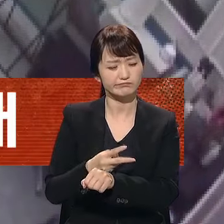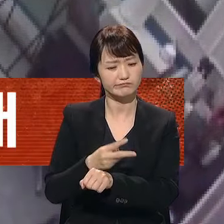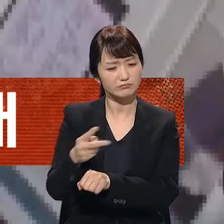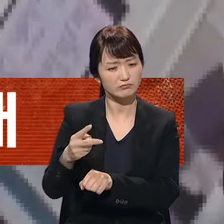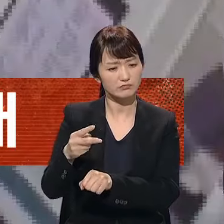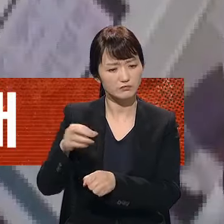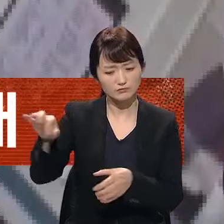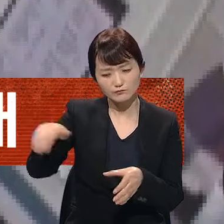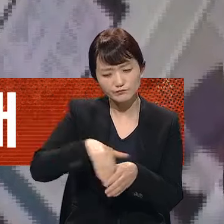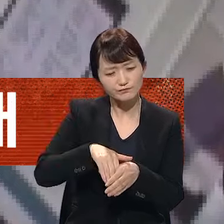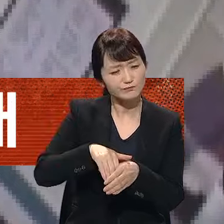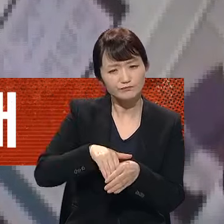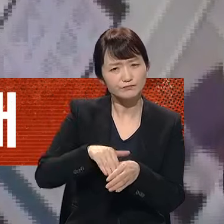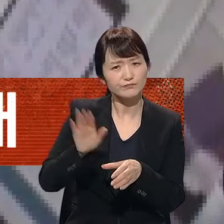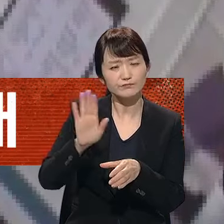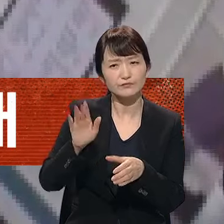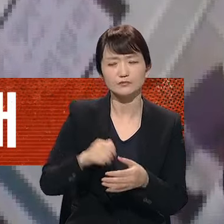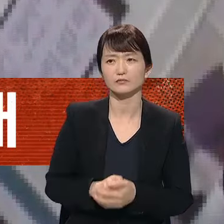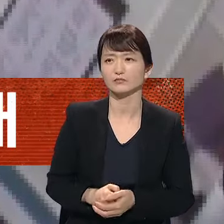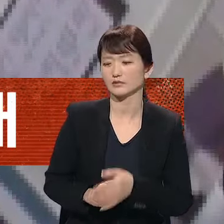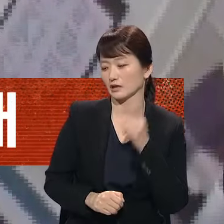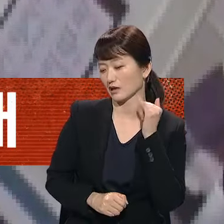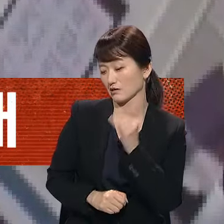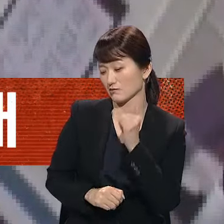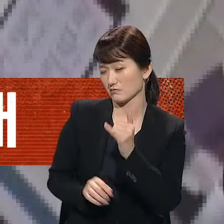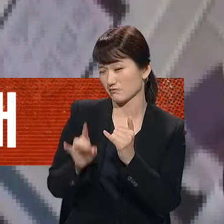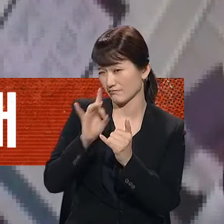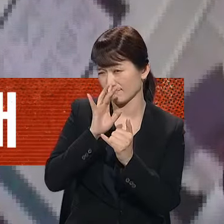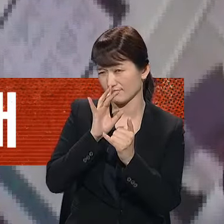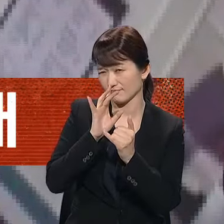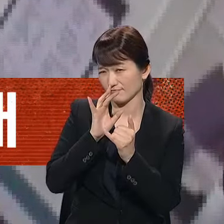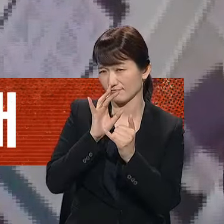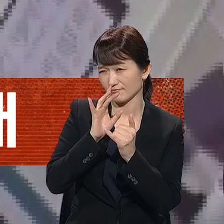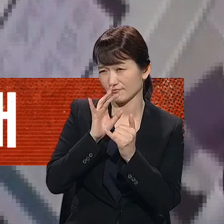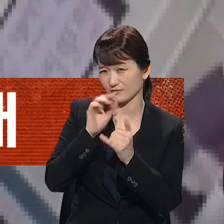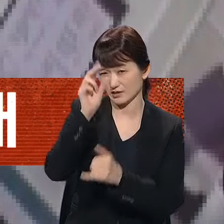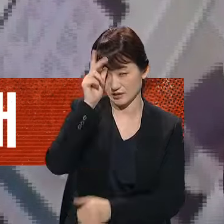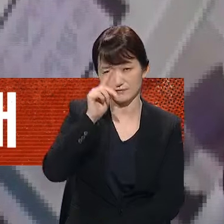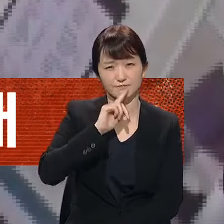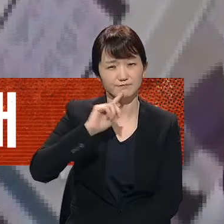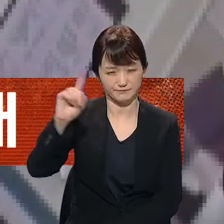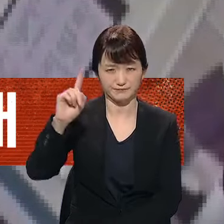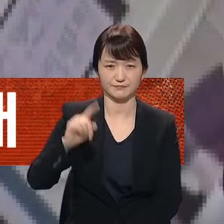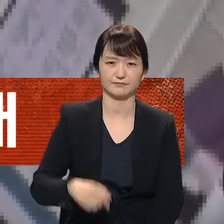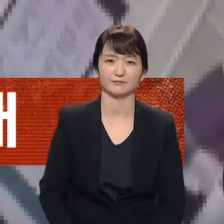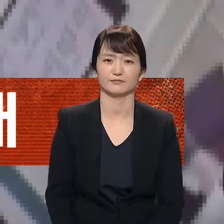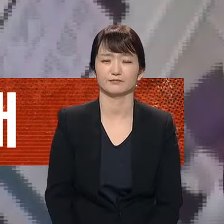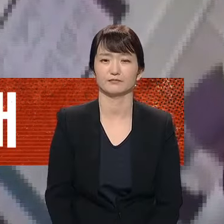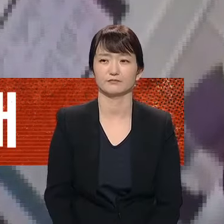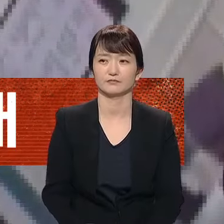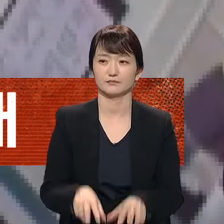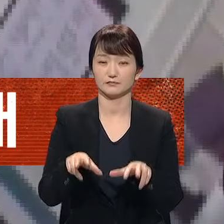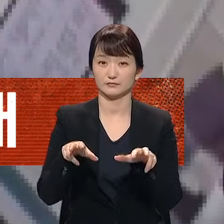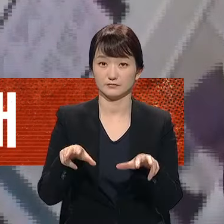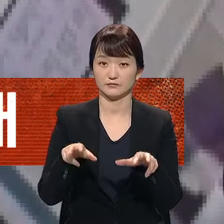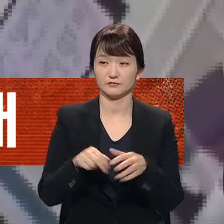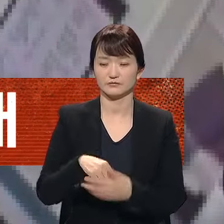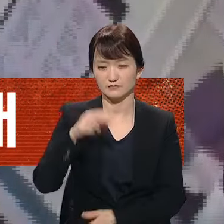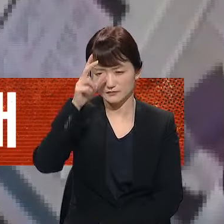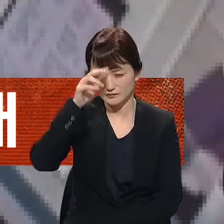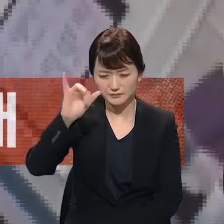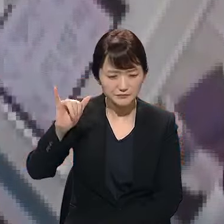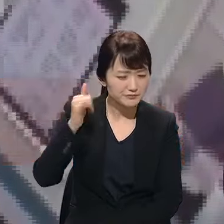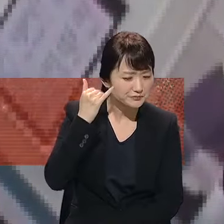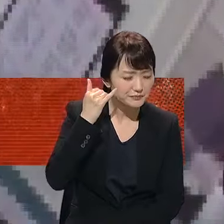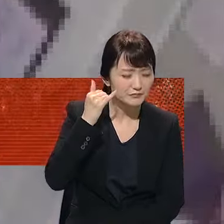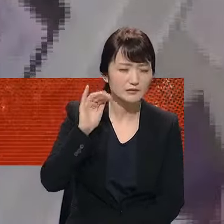다시 전화를 해 보니까 착신이 중단된 번호라고 나와 가지고 아고 경찰에 신고를 했다고 하고요 지금 아직까지 경찰에서 연락은 안